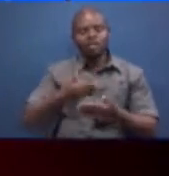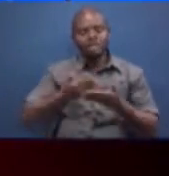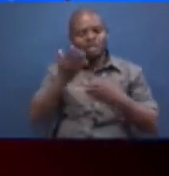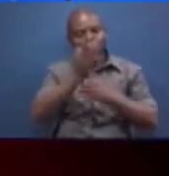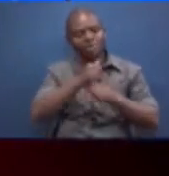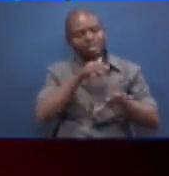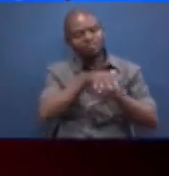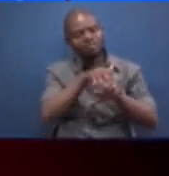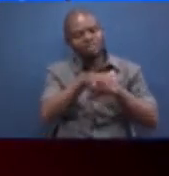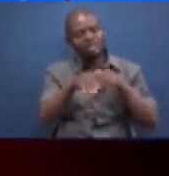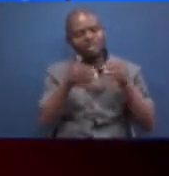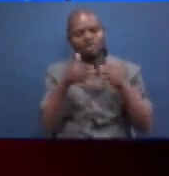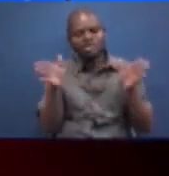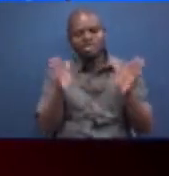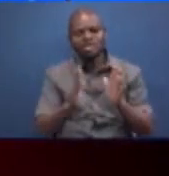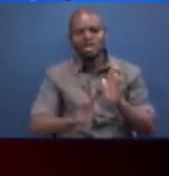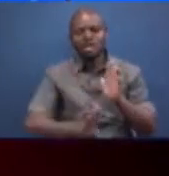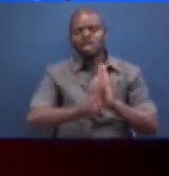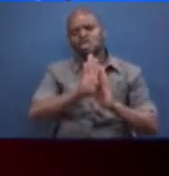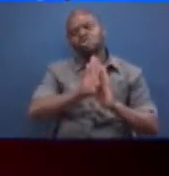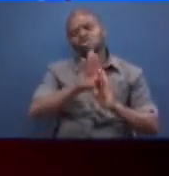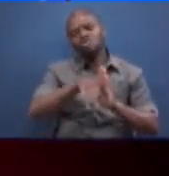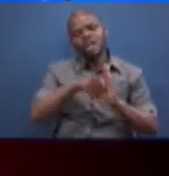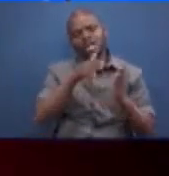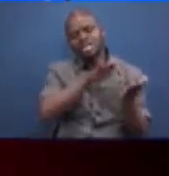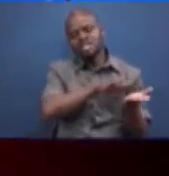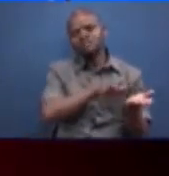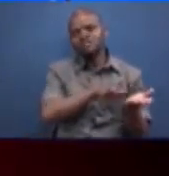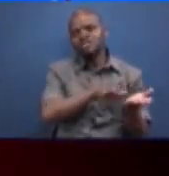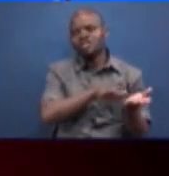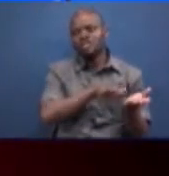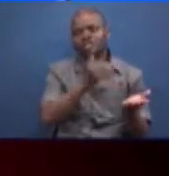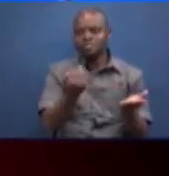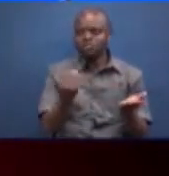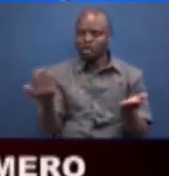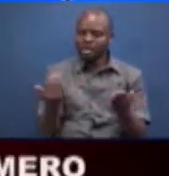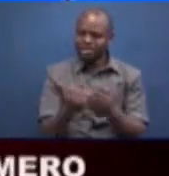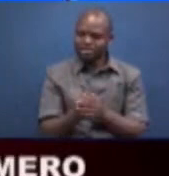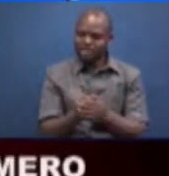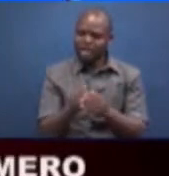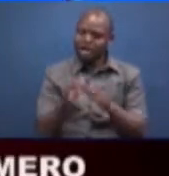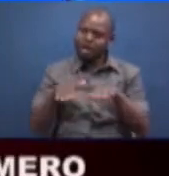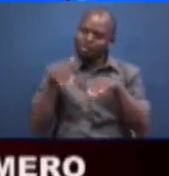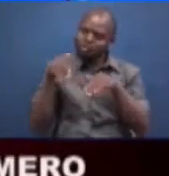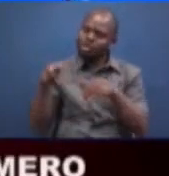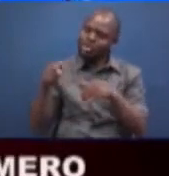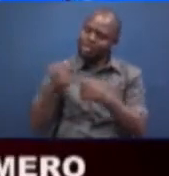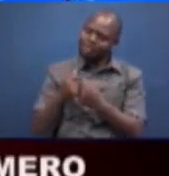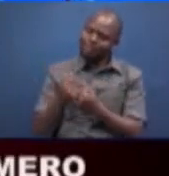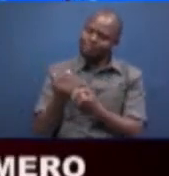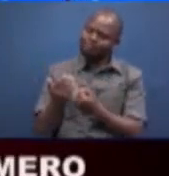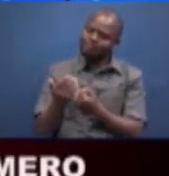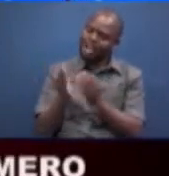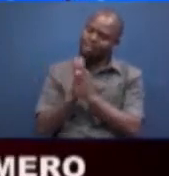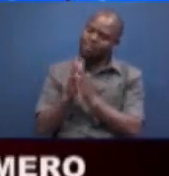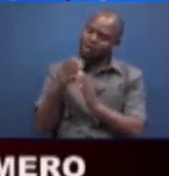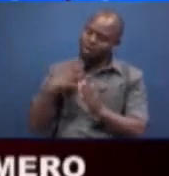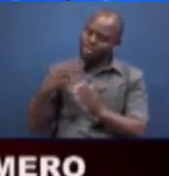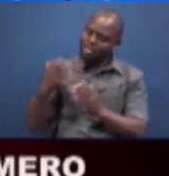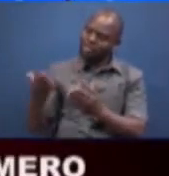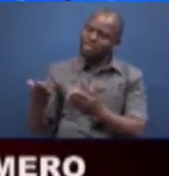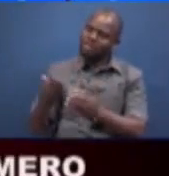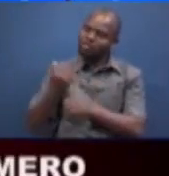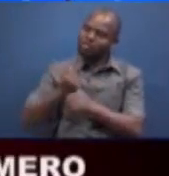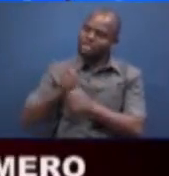kumsaidia kupata ufafanuzi na uwazi juu ya kifo cha mtoto wake, huku mbunge wa jimbo la Mvomero Jonas Van Zeeland akimuomba waziri